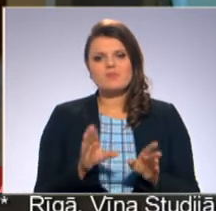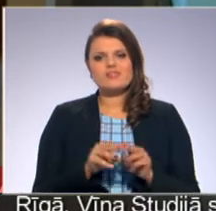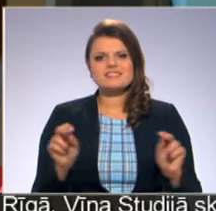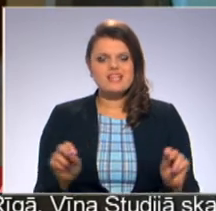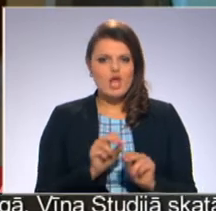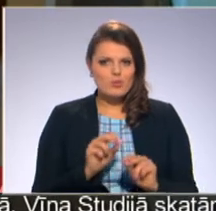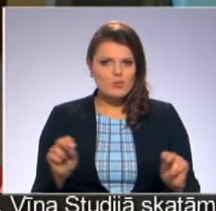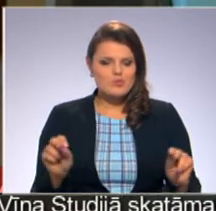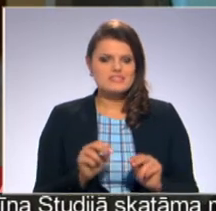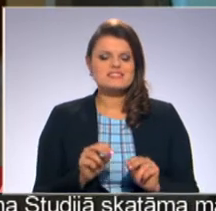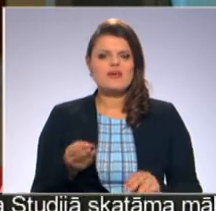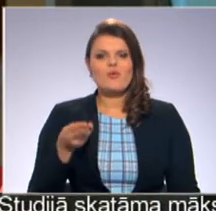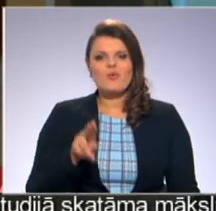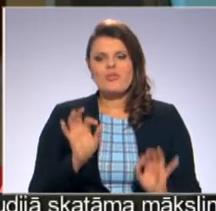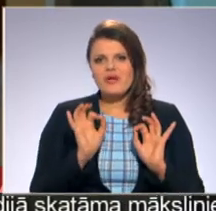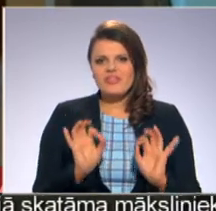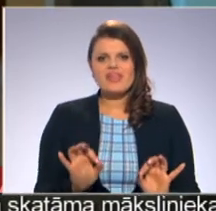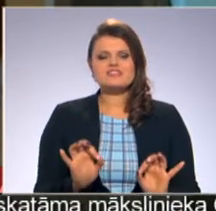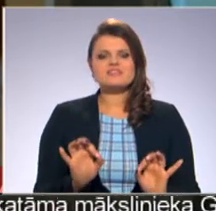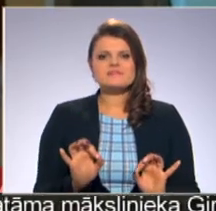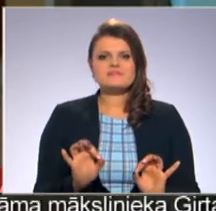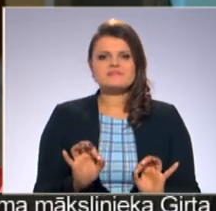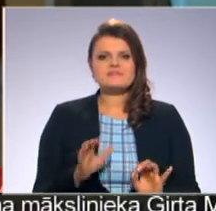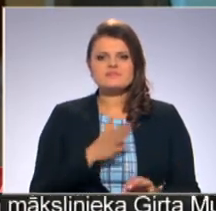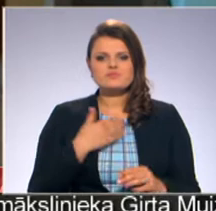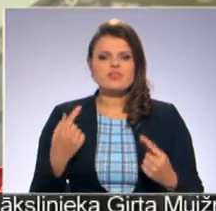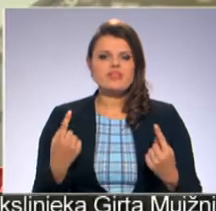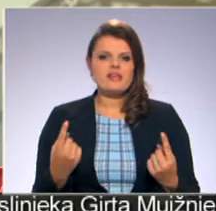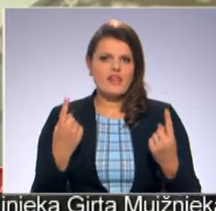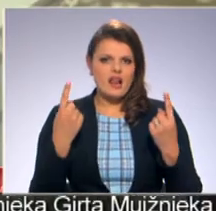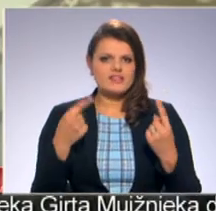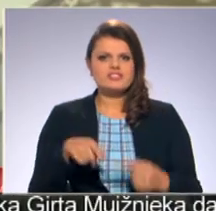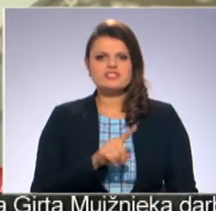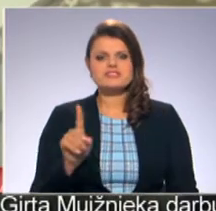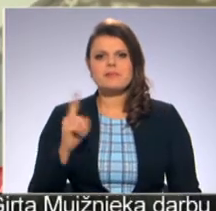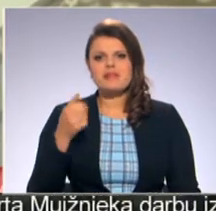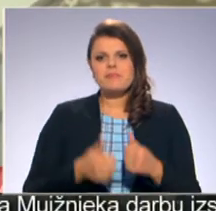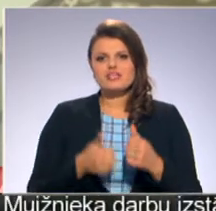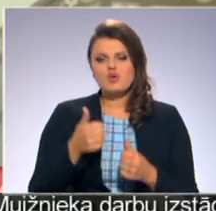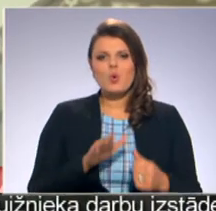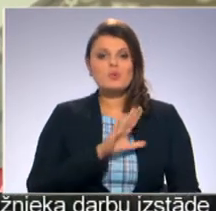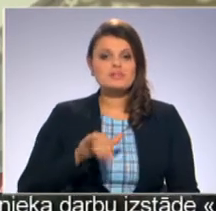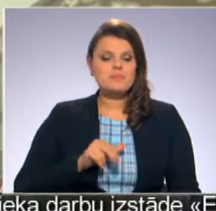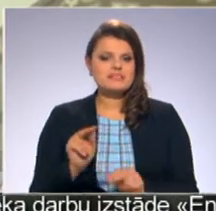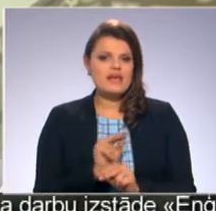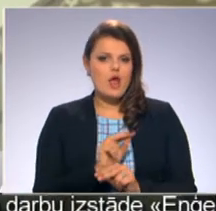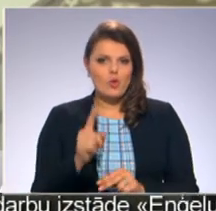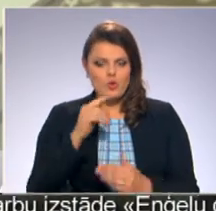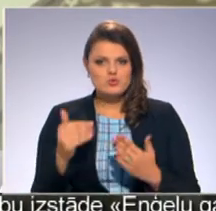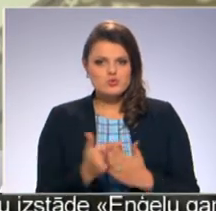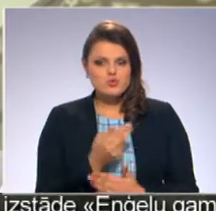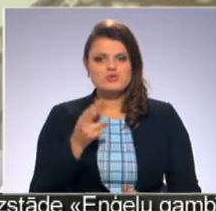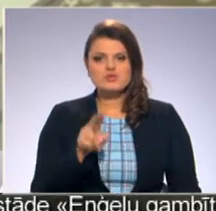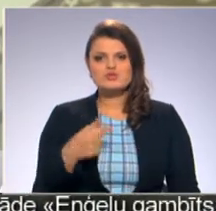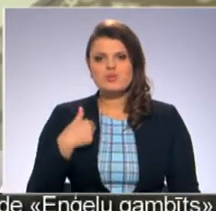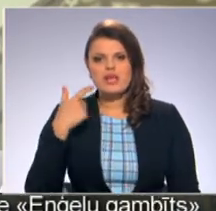mūziku. Un patiešām tie ir ļoti talantīgi. Šis ir pirmais konkurss pēc rekonstrukcijas. Es